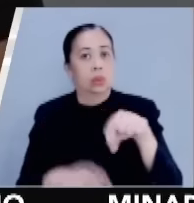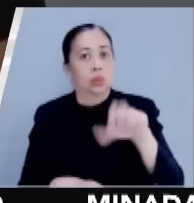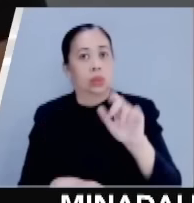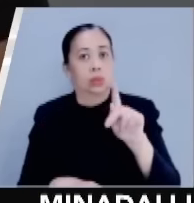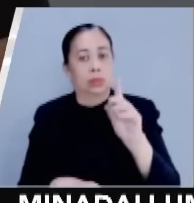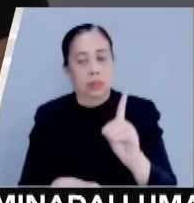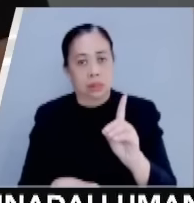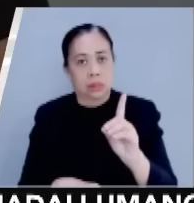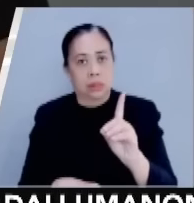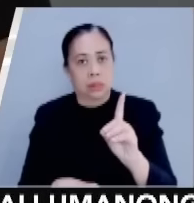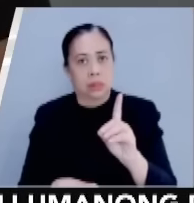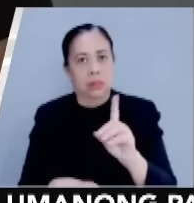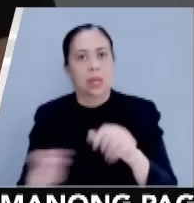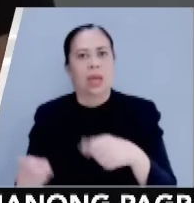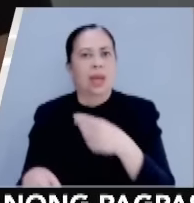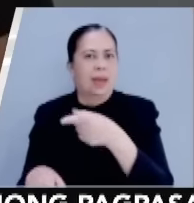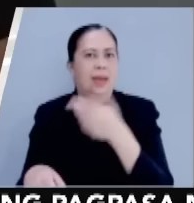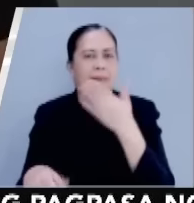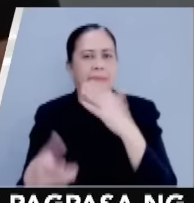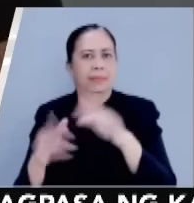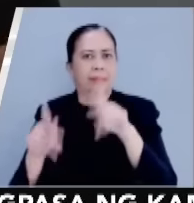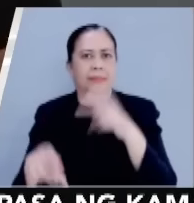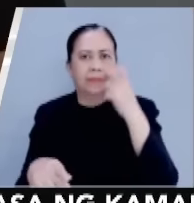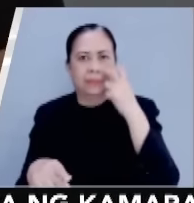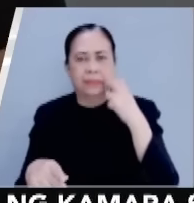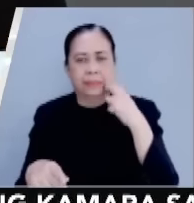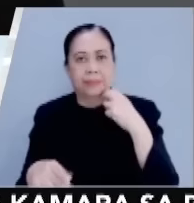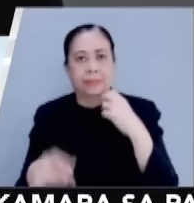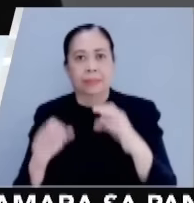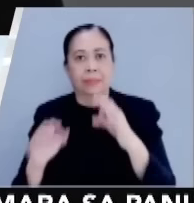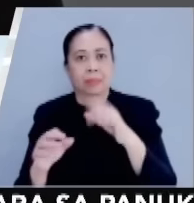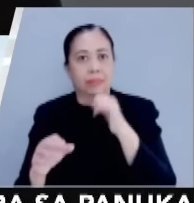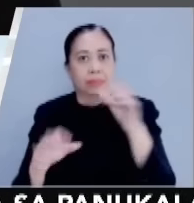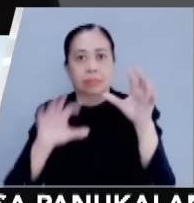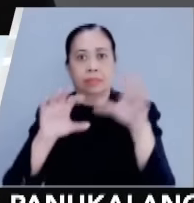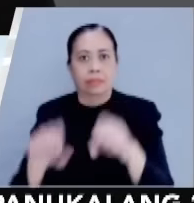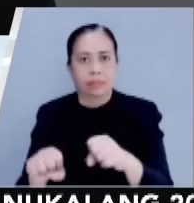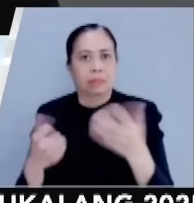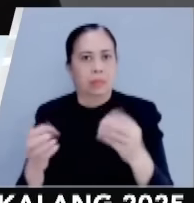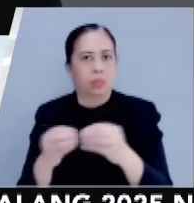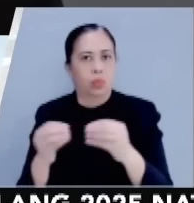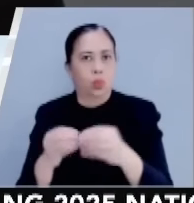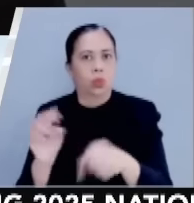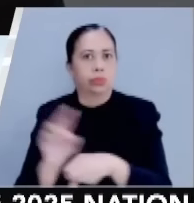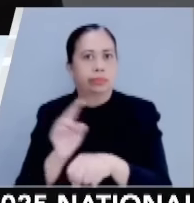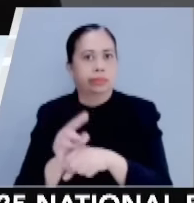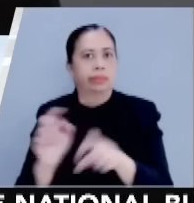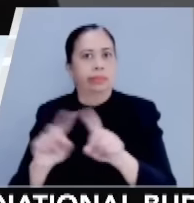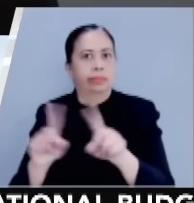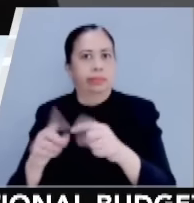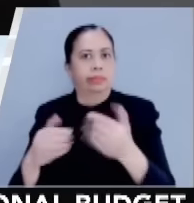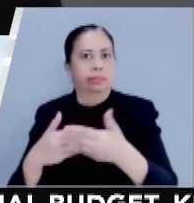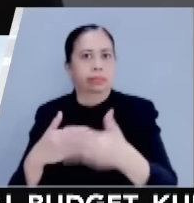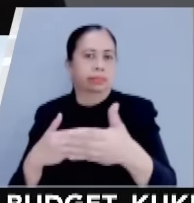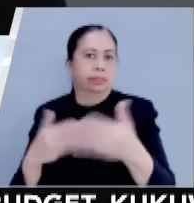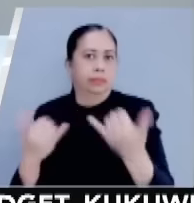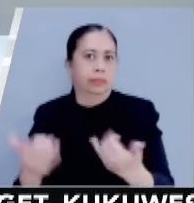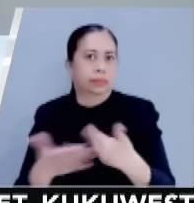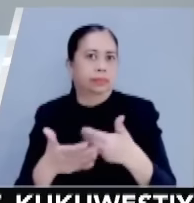mga gun for hire daw ang mga suspect at kung hindi sila naaresto ay baka nagamit pa sa mga illegal na aktibidad ngayong darating na